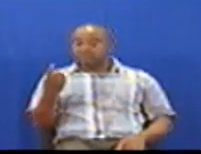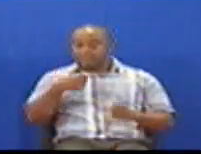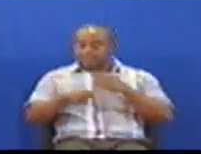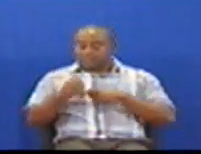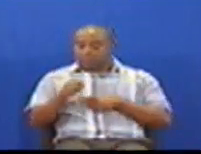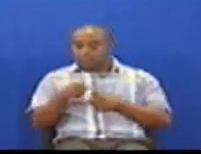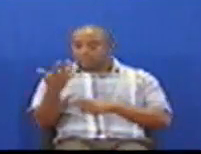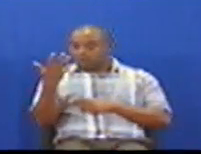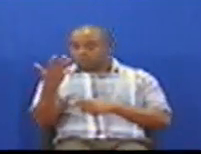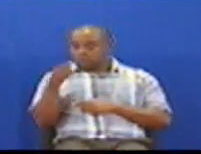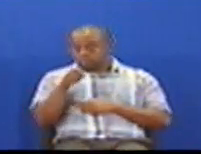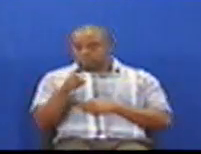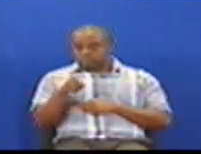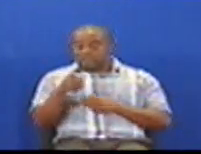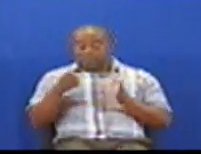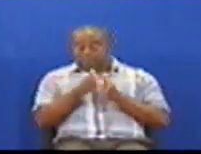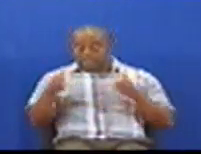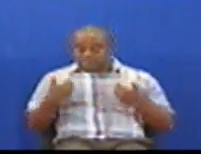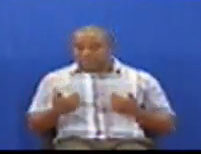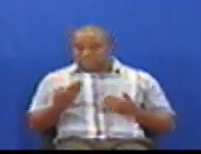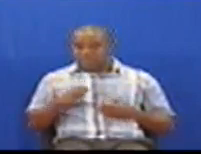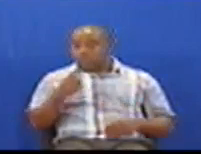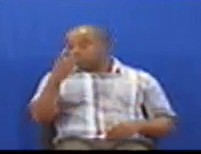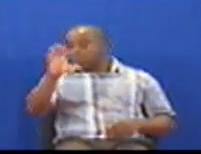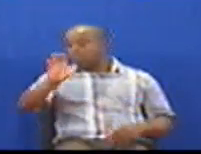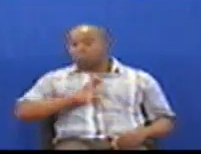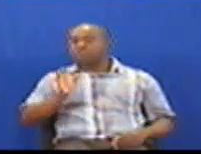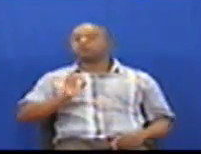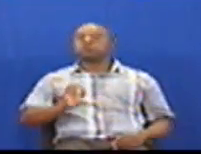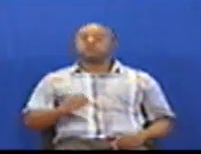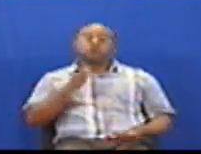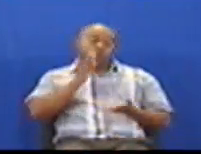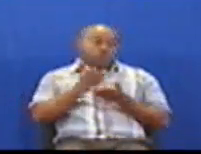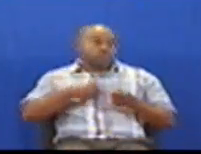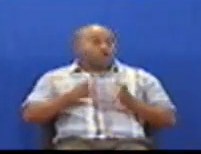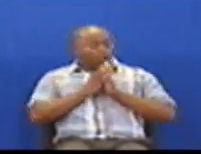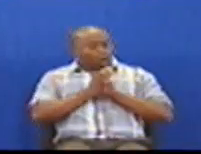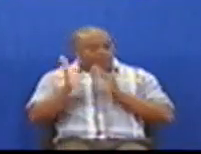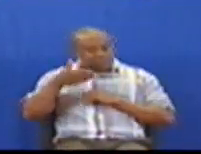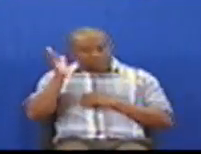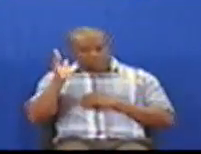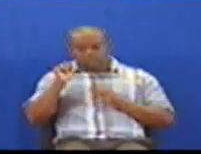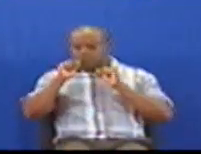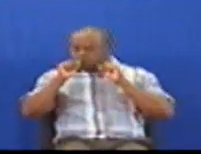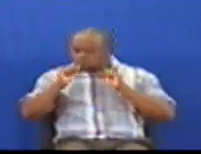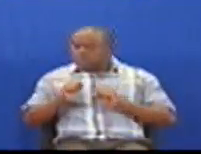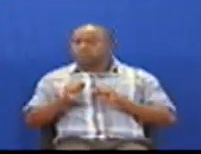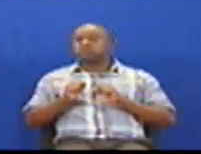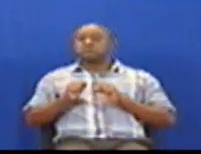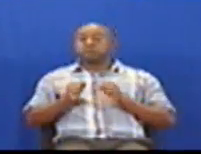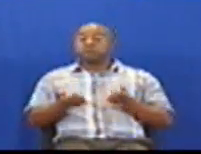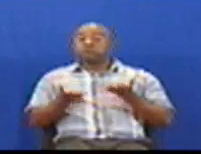tu mheshimiwa naibu spika, mpaka sasa hivi bilioni 1 hatujapata. Kwa kweli naiomba serikali kwa jicho la pekee